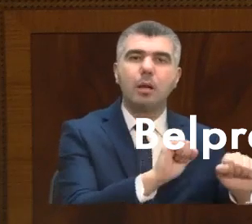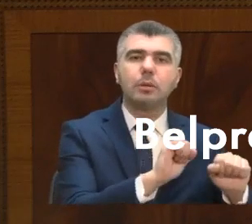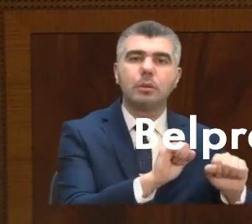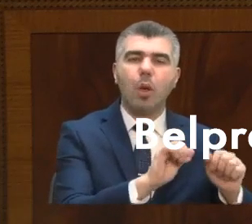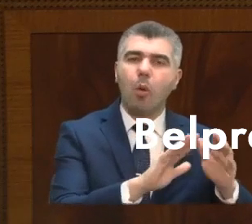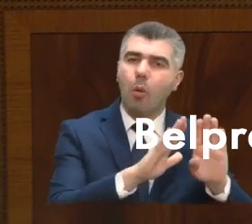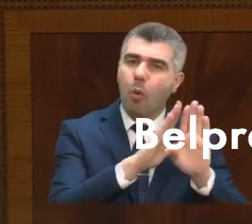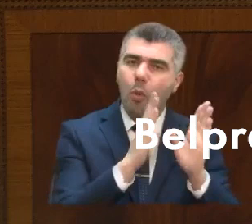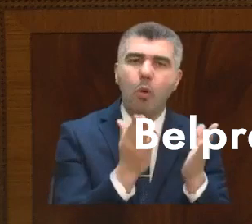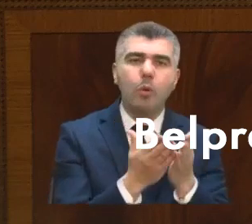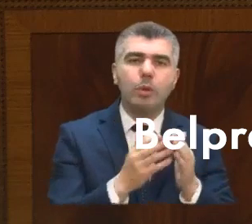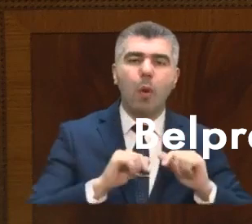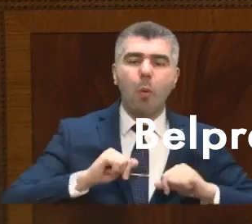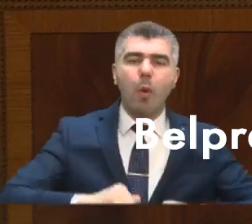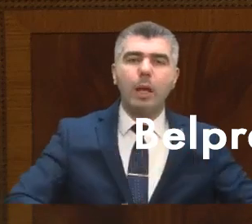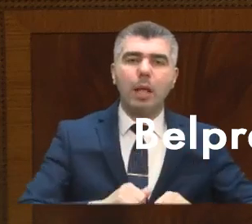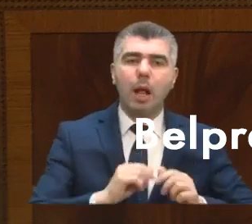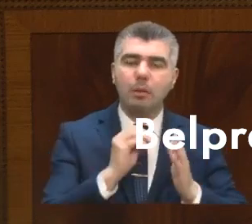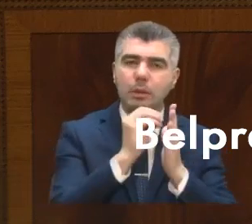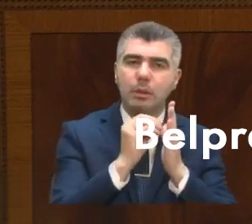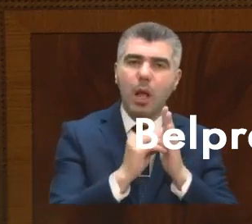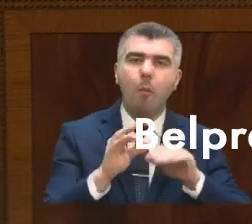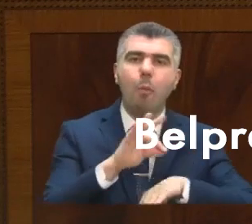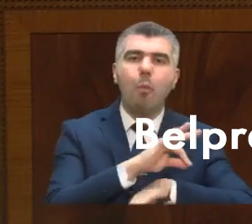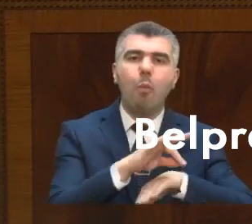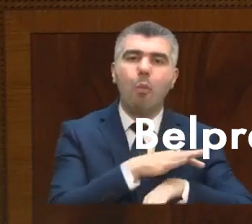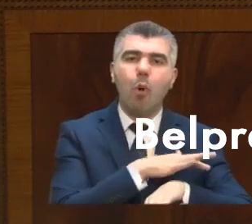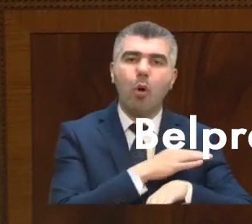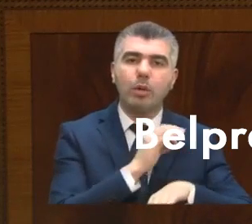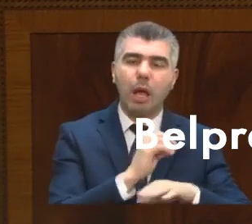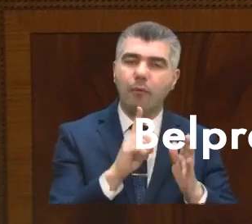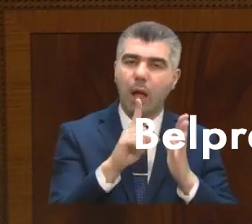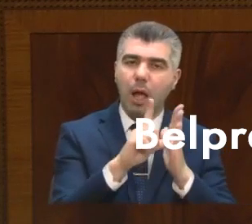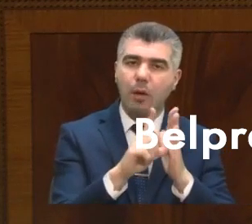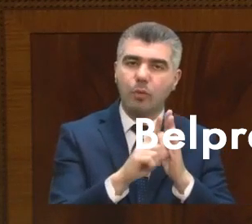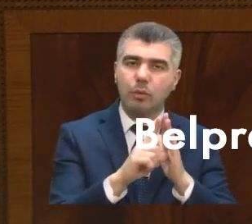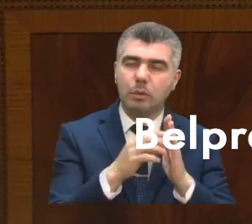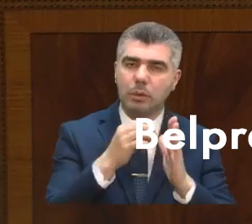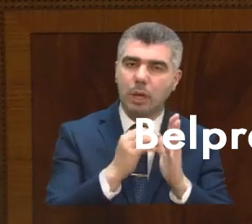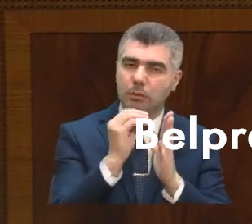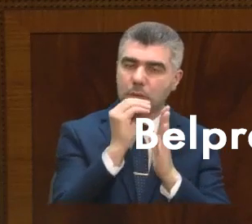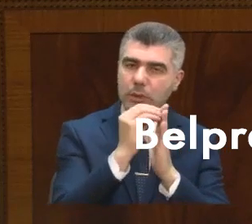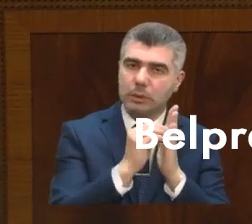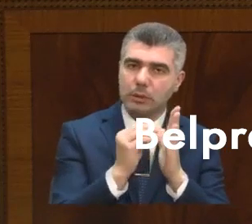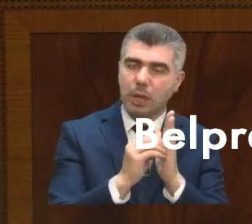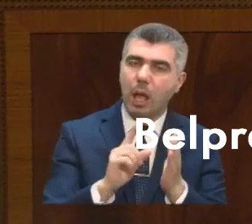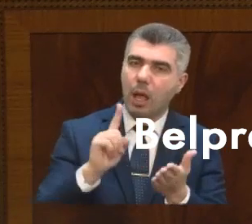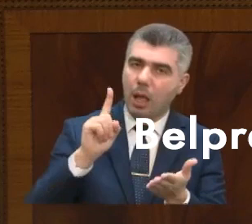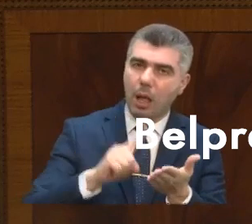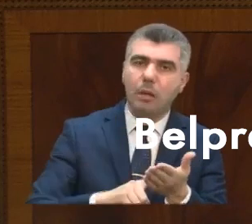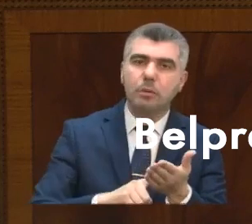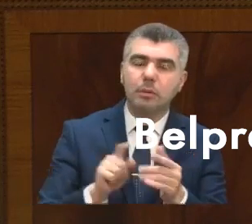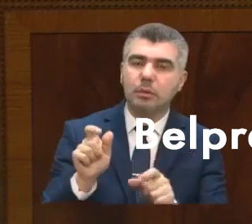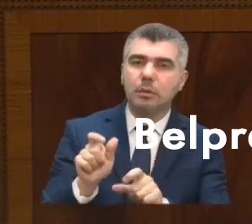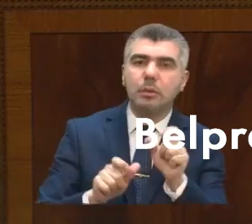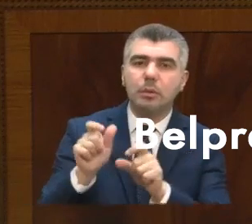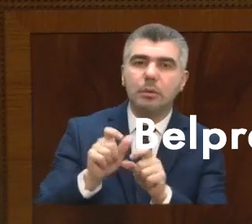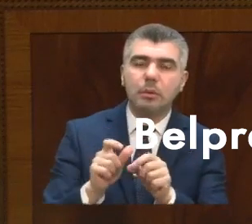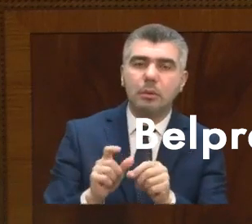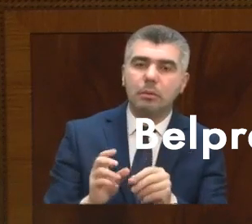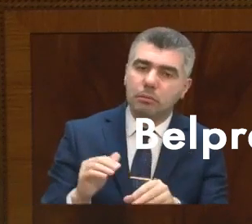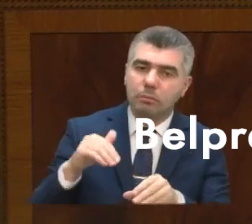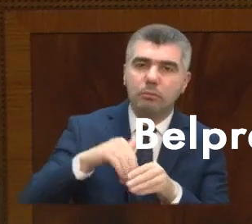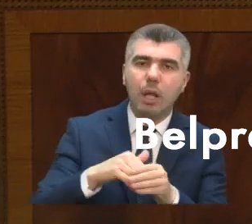موظفي الوزارة الذين تم توظيفهم طبقا لمقتضيات القانون، وبالتالي إعادة الاعتبار لهذه الفئة بإدماجهم